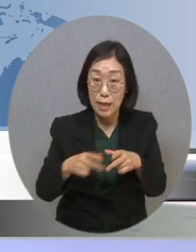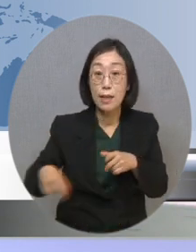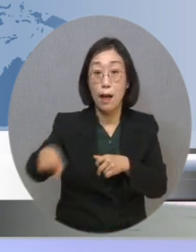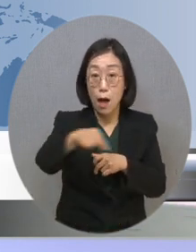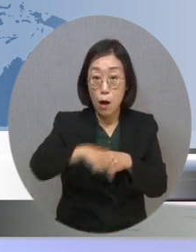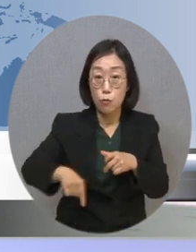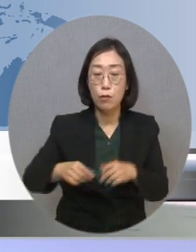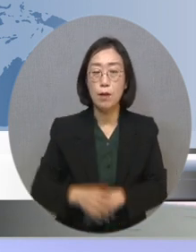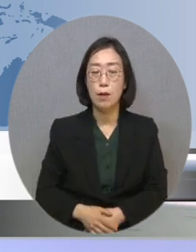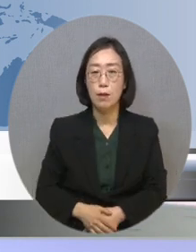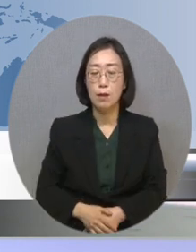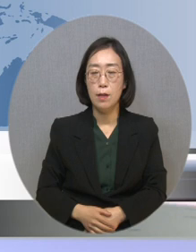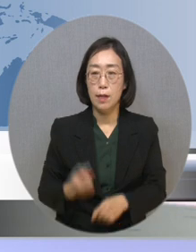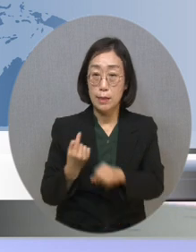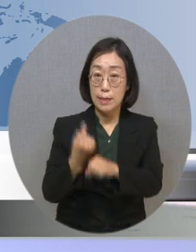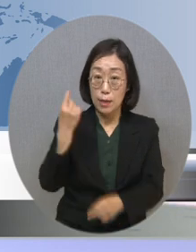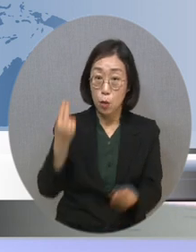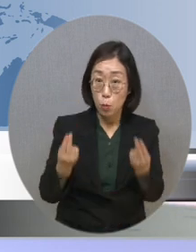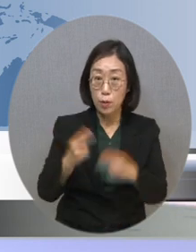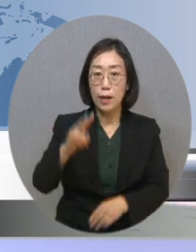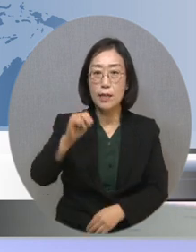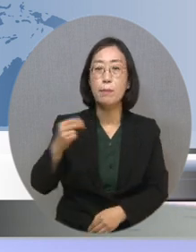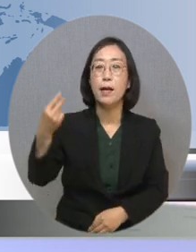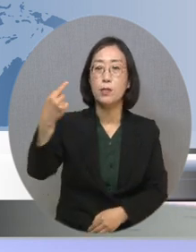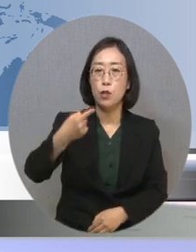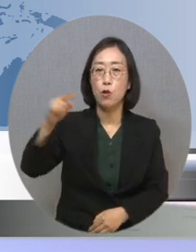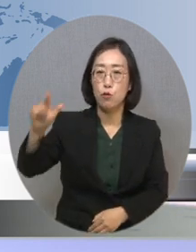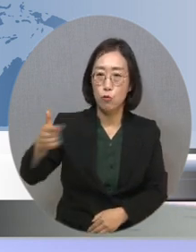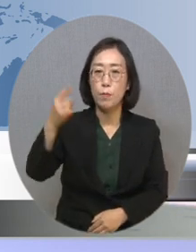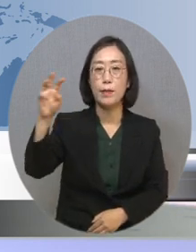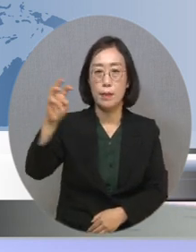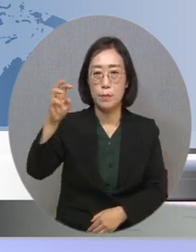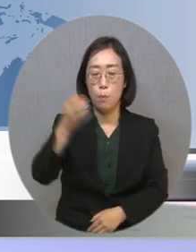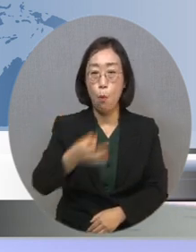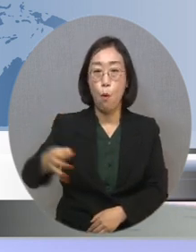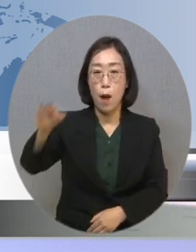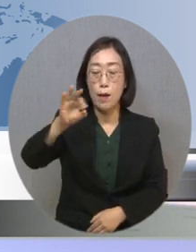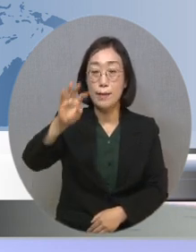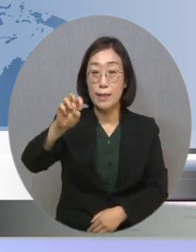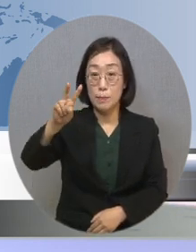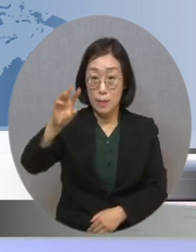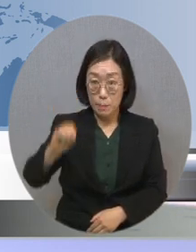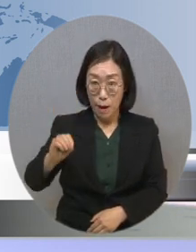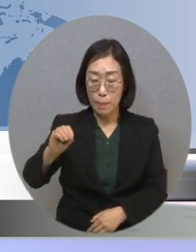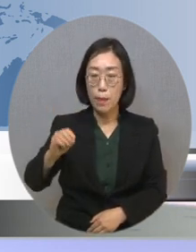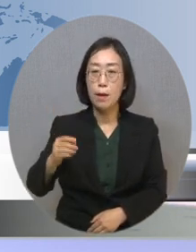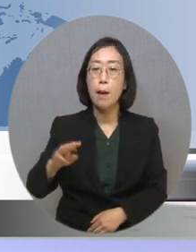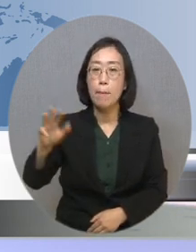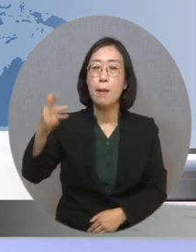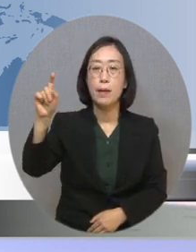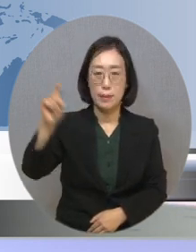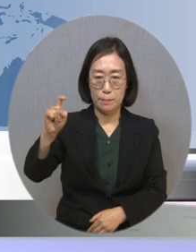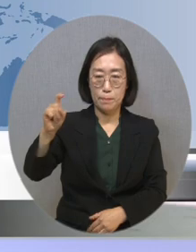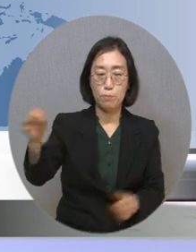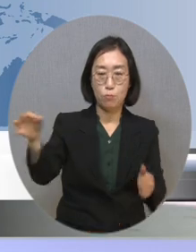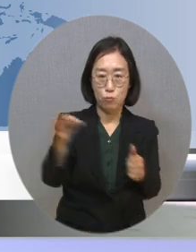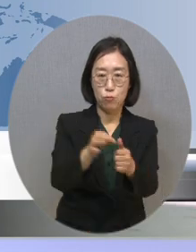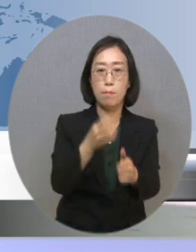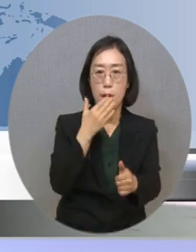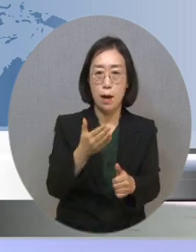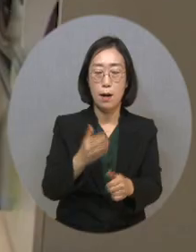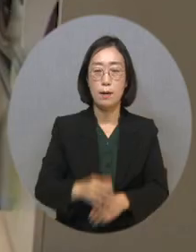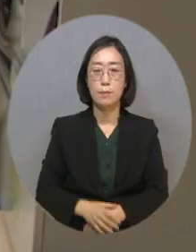기준으로 보면 지난해보다 21630 오랜 42만 4,810을 받게 된